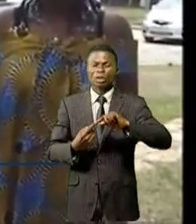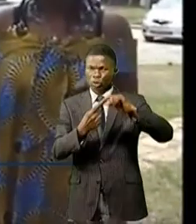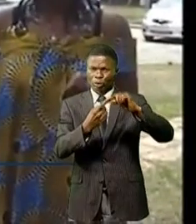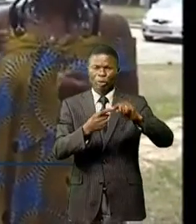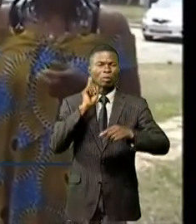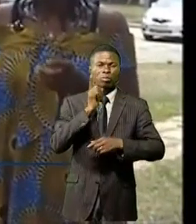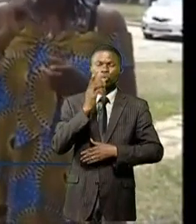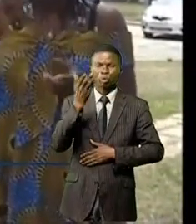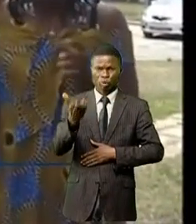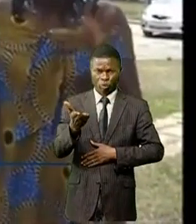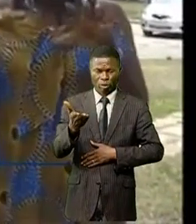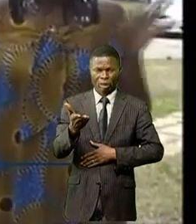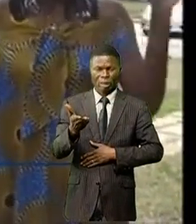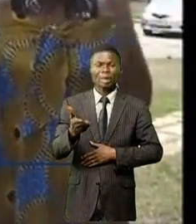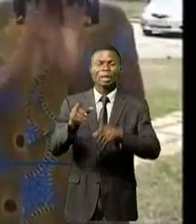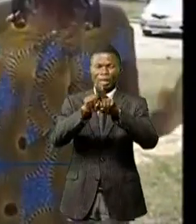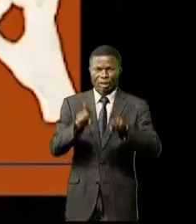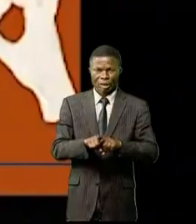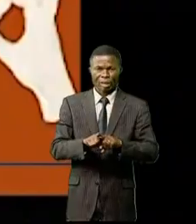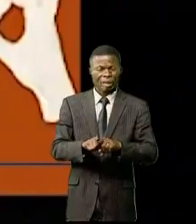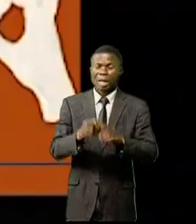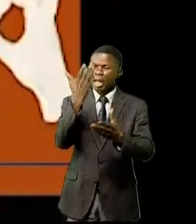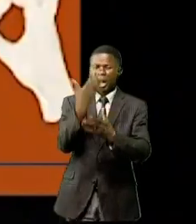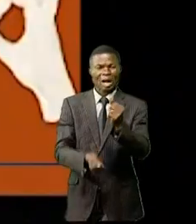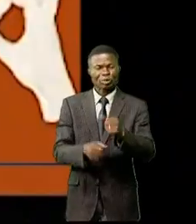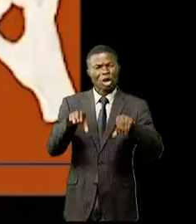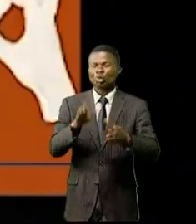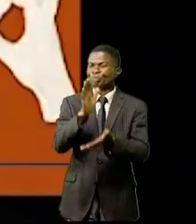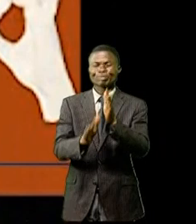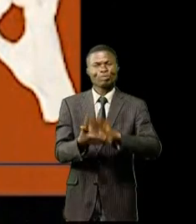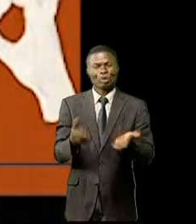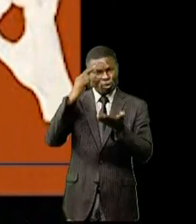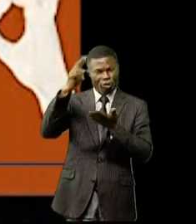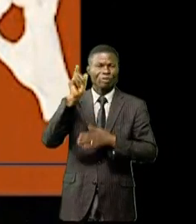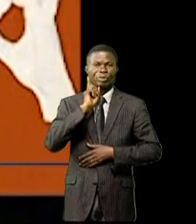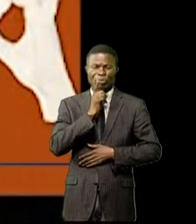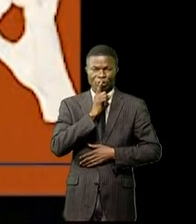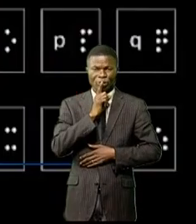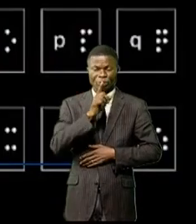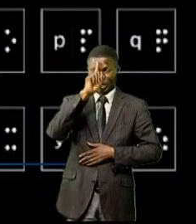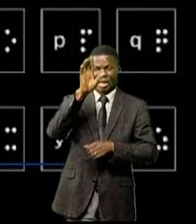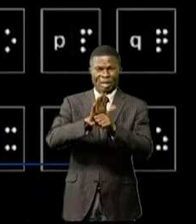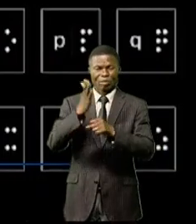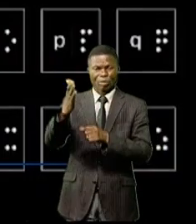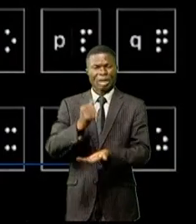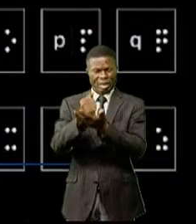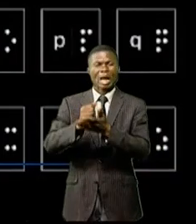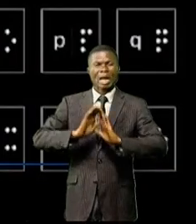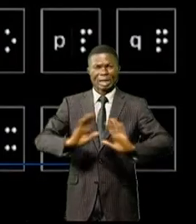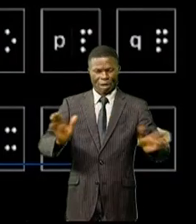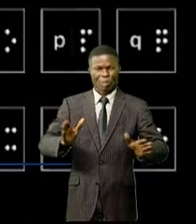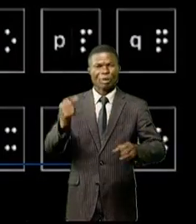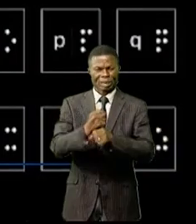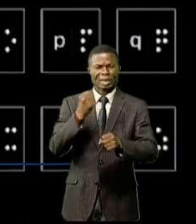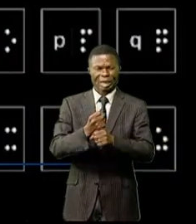sa formation de sourd-muet encore inexistante en RDC. La somme des connaissances acquises la rendra capable de s'assumer en